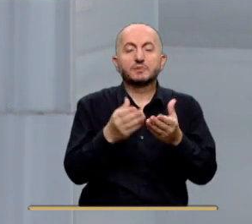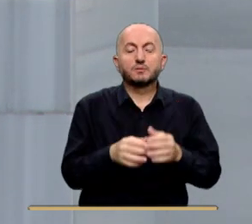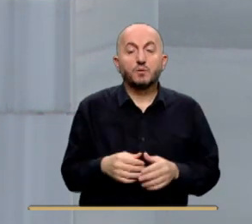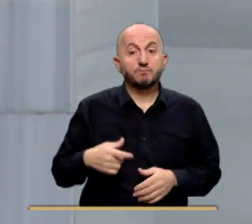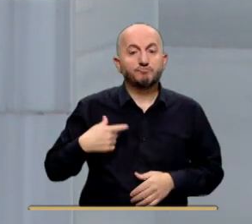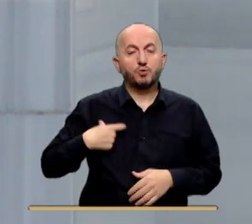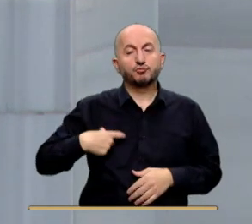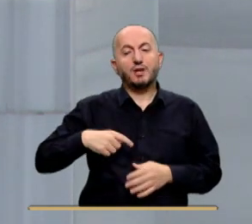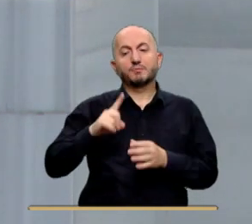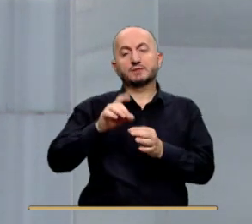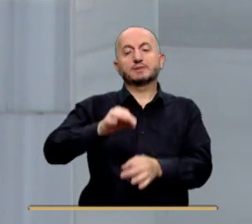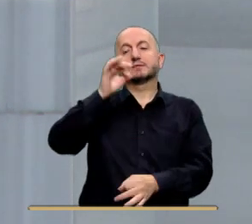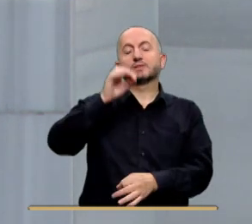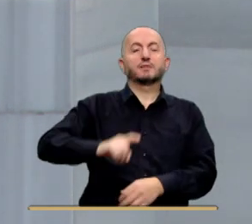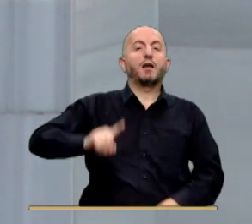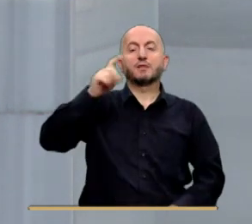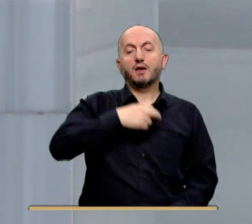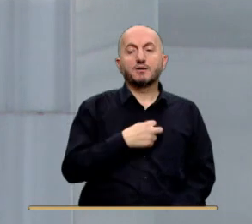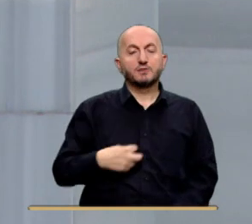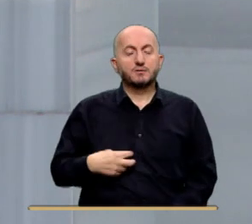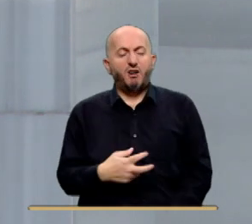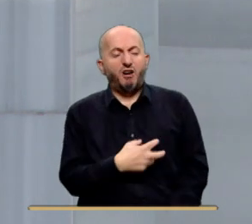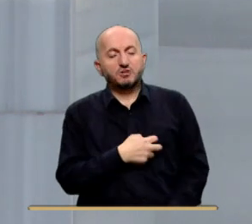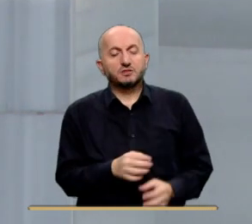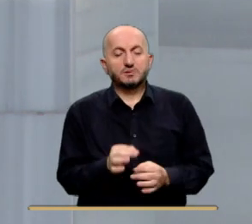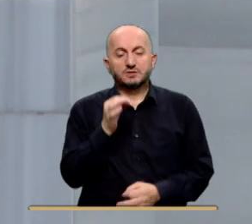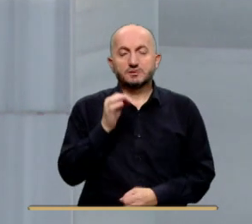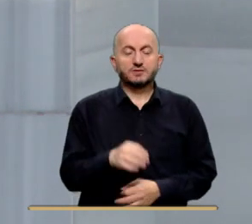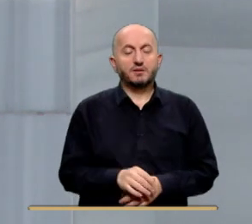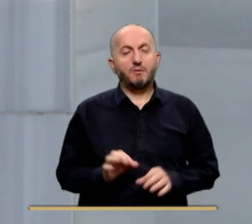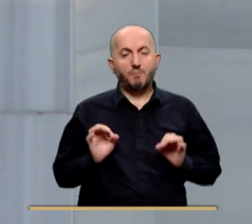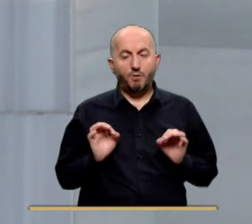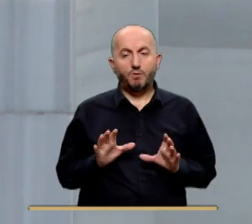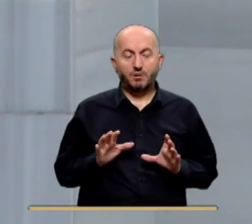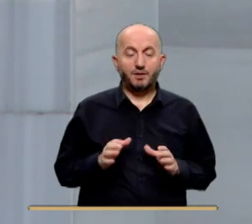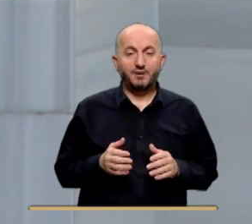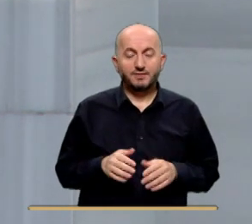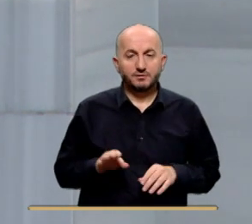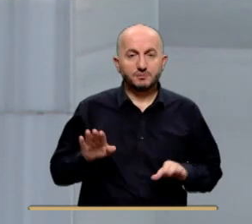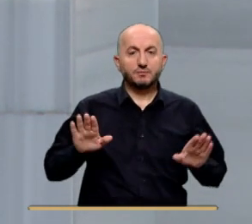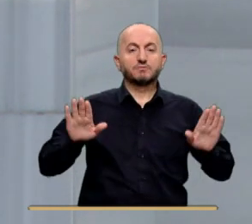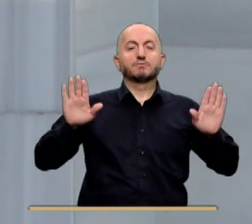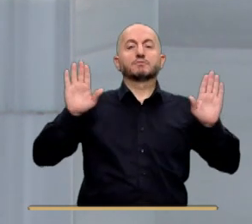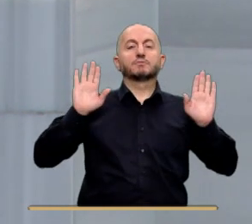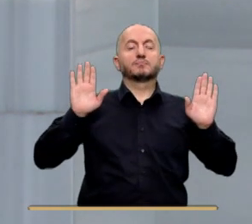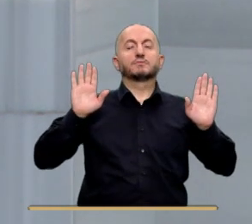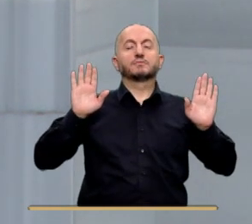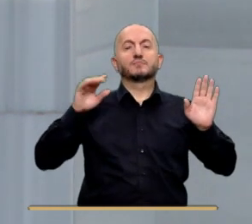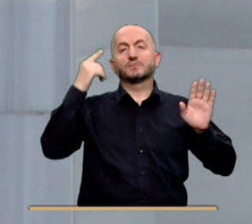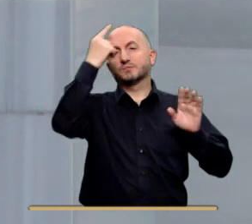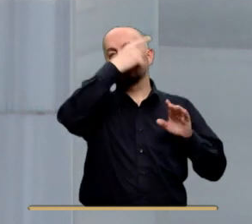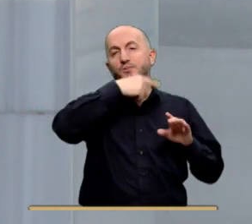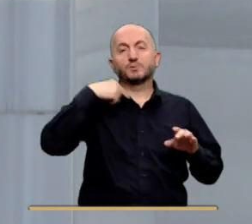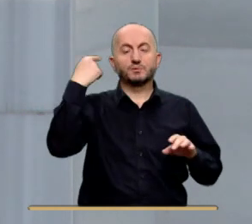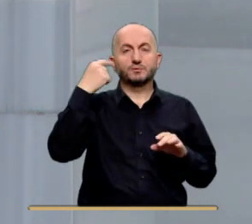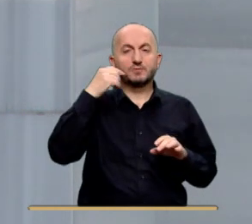Seçkin bir insan, Allah Resulüne aşık bir insan. Böyle duvara yaslanmış, yüzü benzi